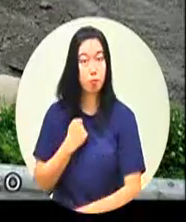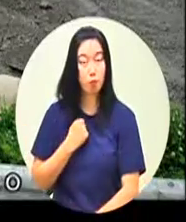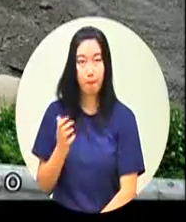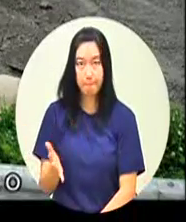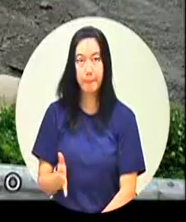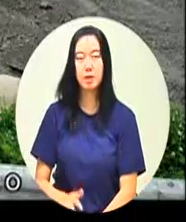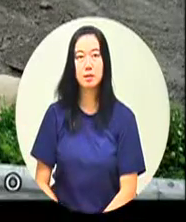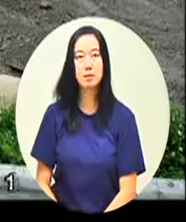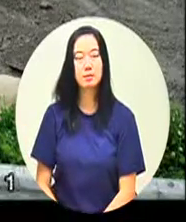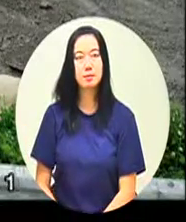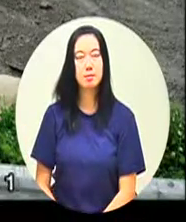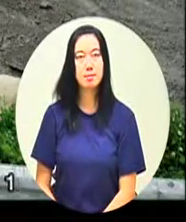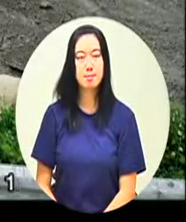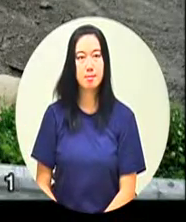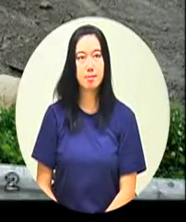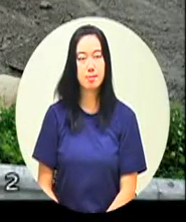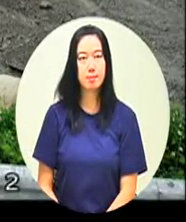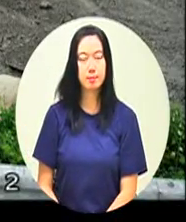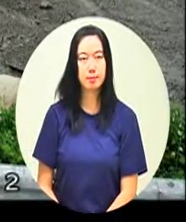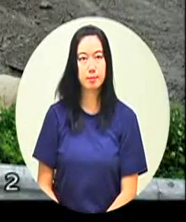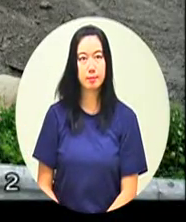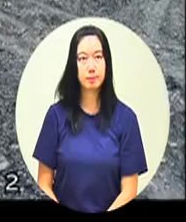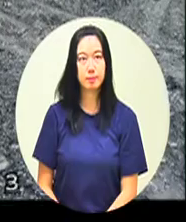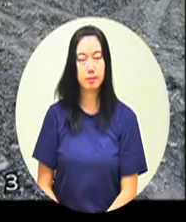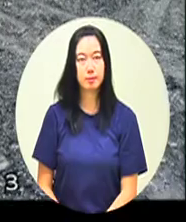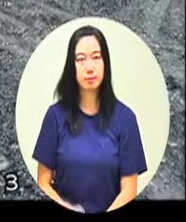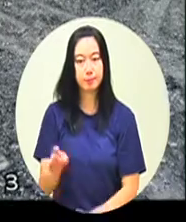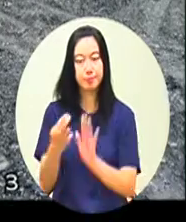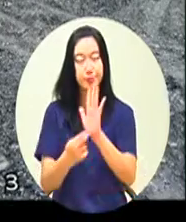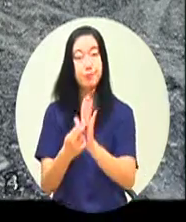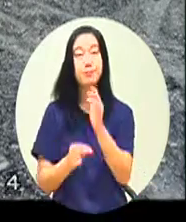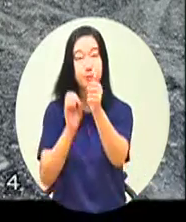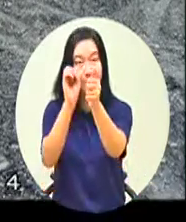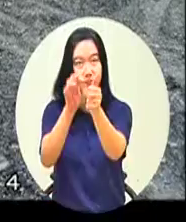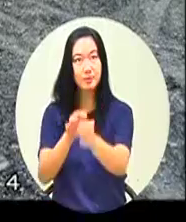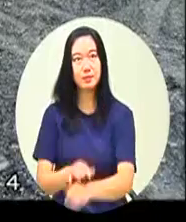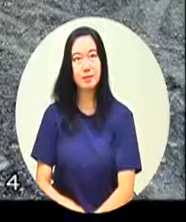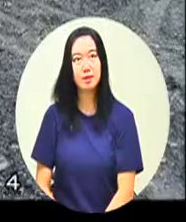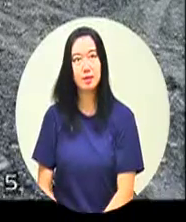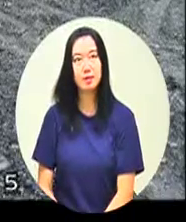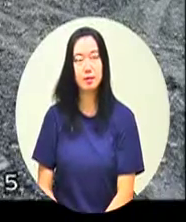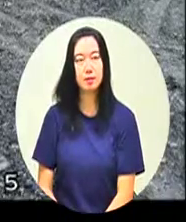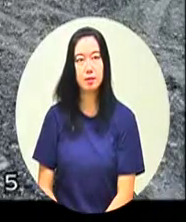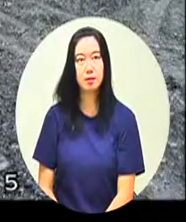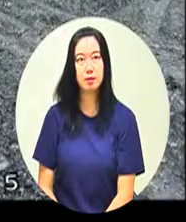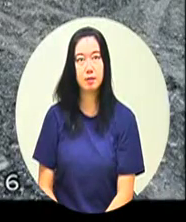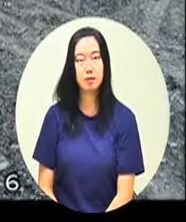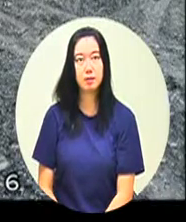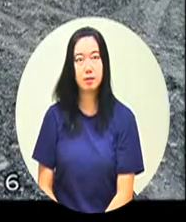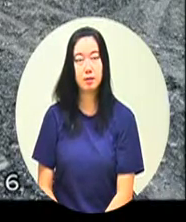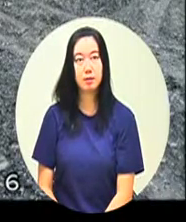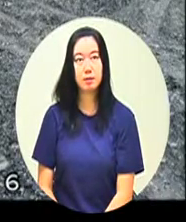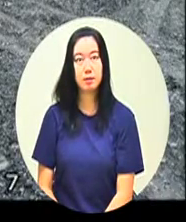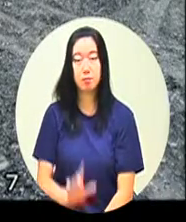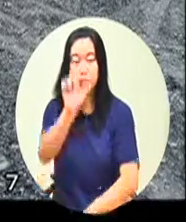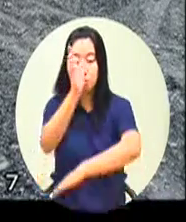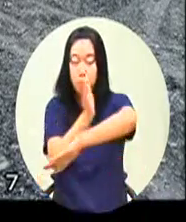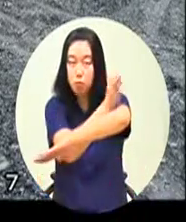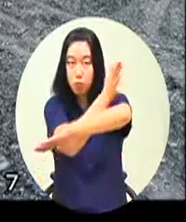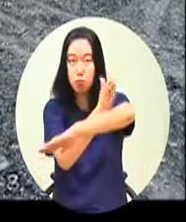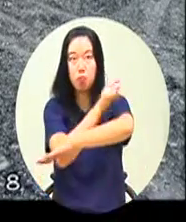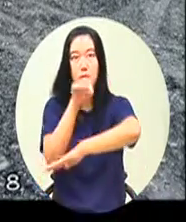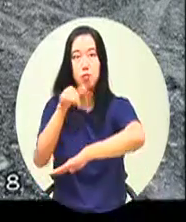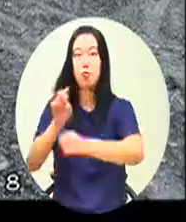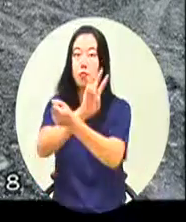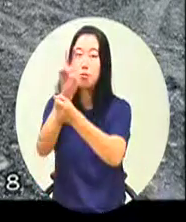廖金桥，我解释予恁听者，廖金桥，我迄、那个店面家吼。去哩是